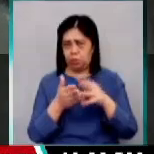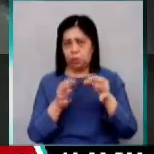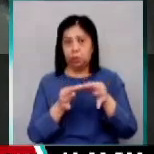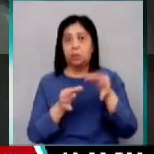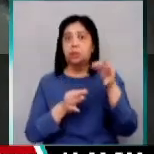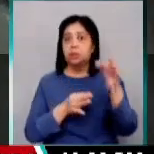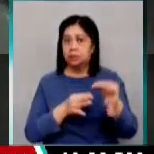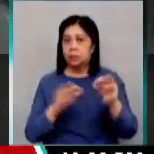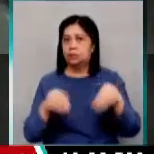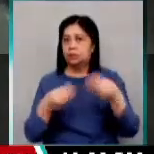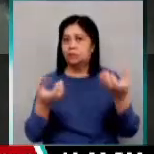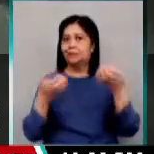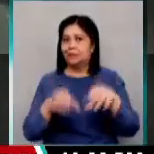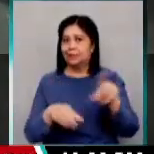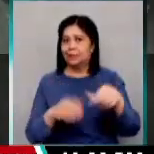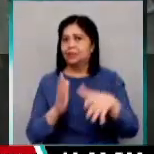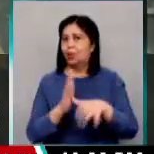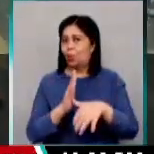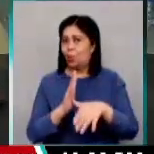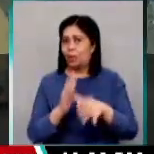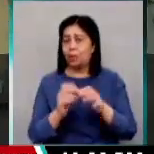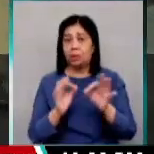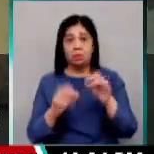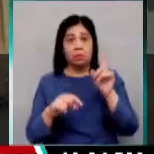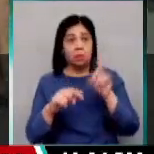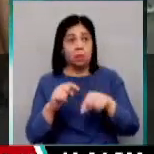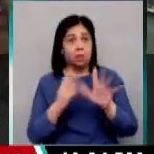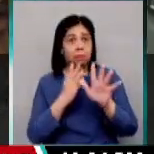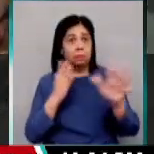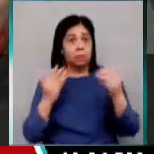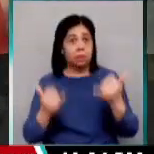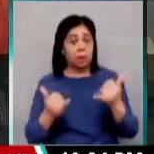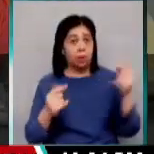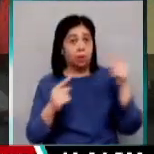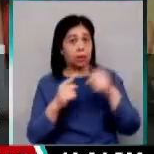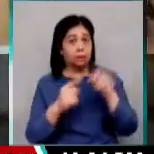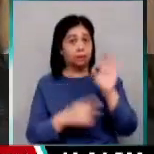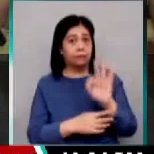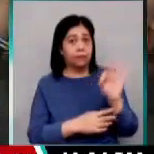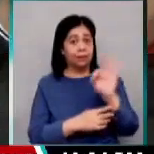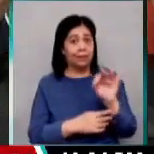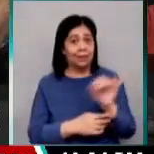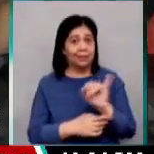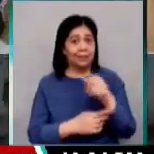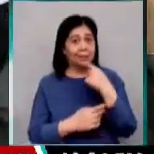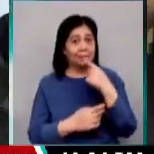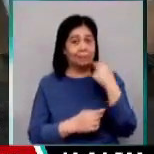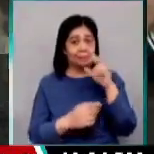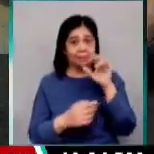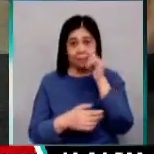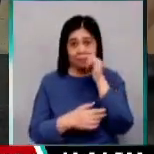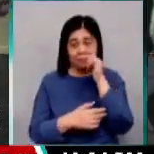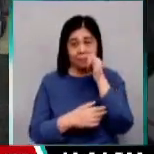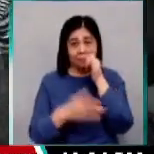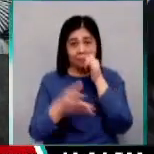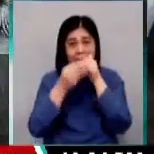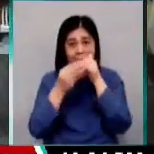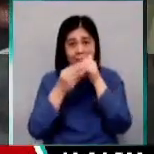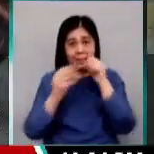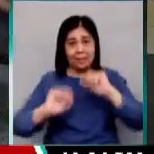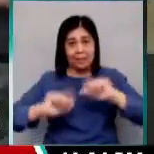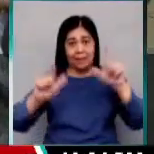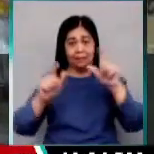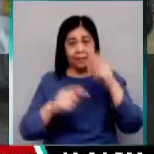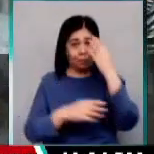ng COMELEC. Kung di nyo kayang pumila ngayon hanggang Biyernes tulad ng mga nasakuhan natin ngayon live sa Bulacan, pwede